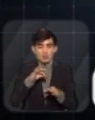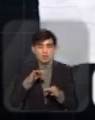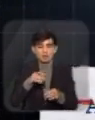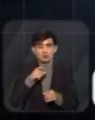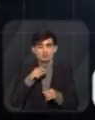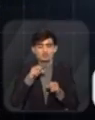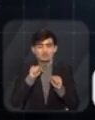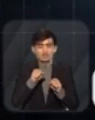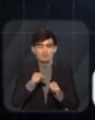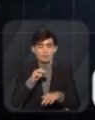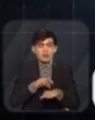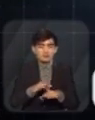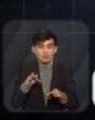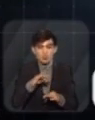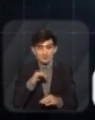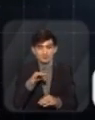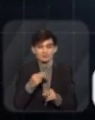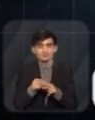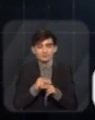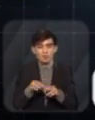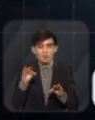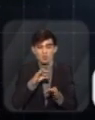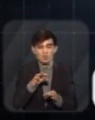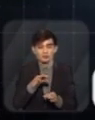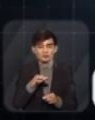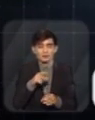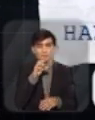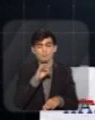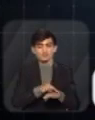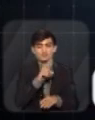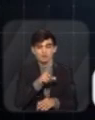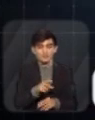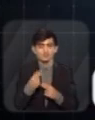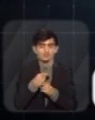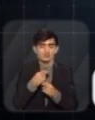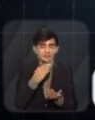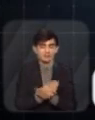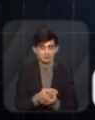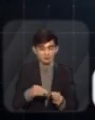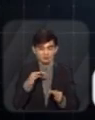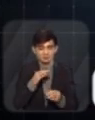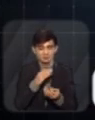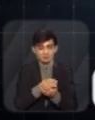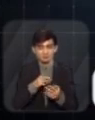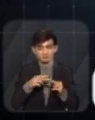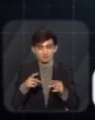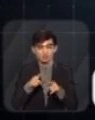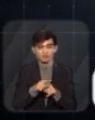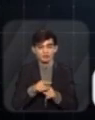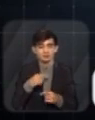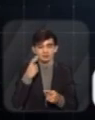сақтану. Науқас ем қабылдауда емес, науқас емделіп жатыр. Ағымдағы, үстіміздегі жыл